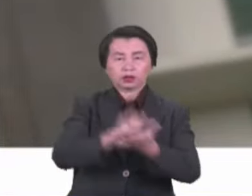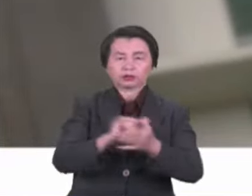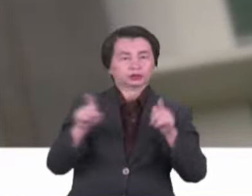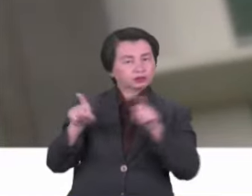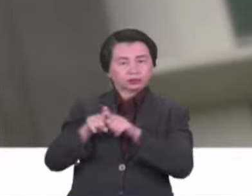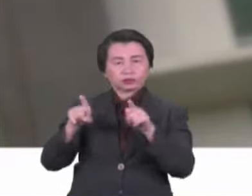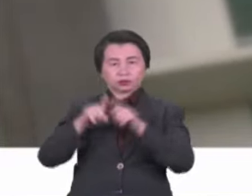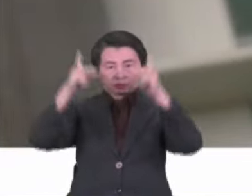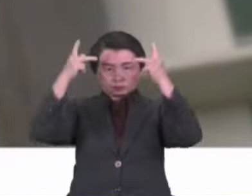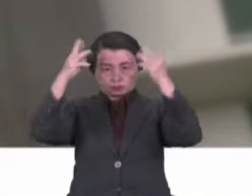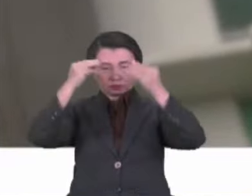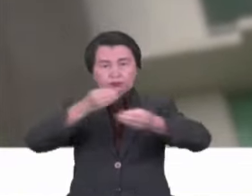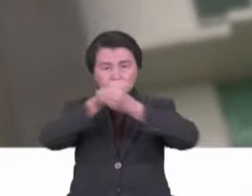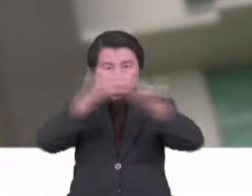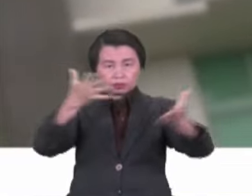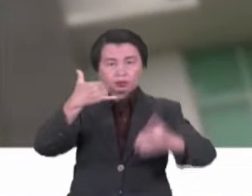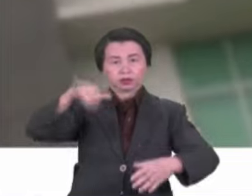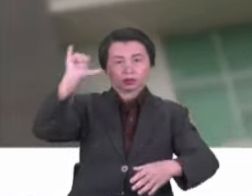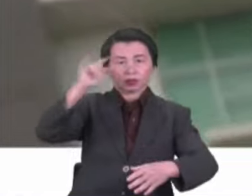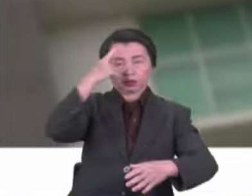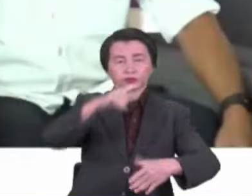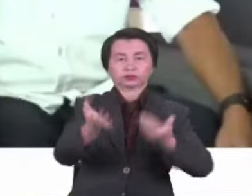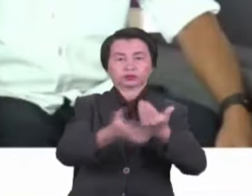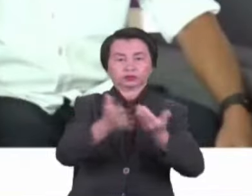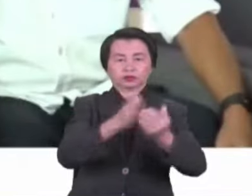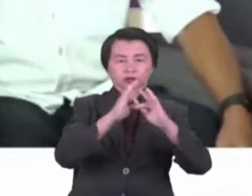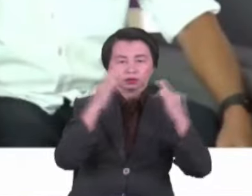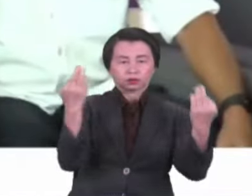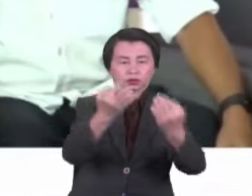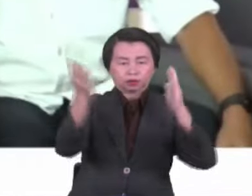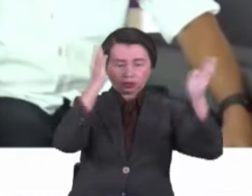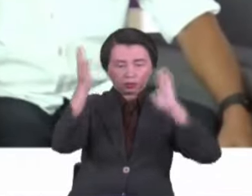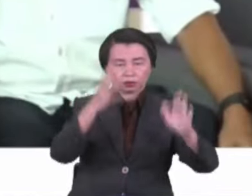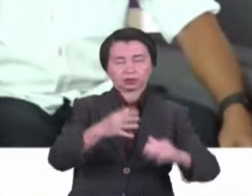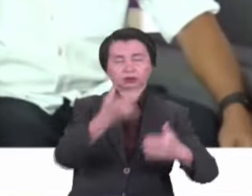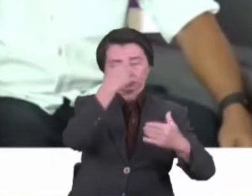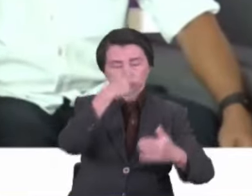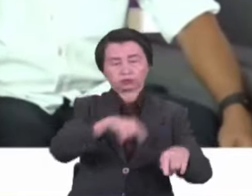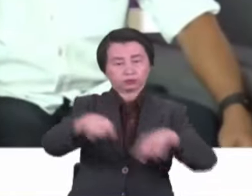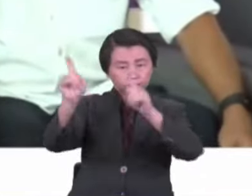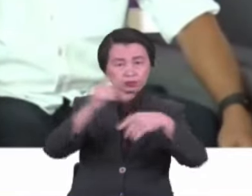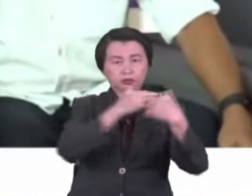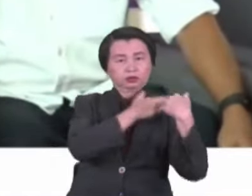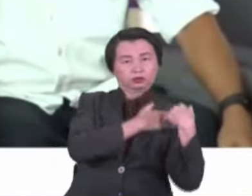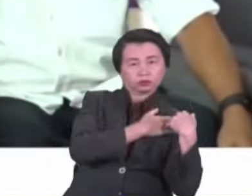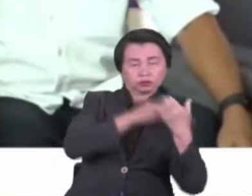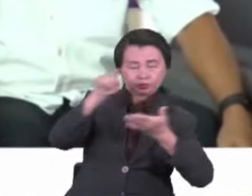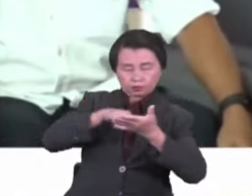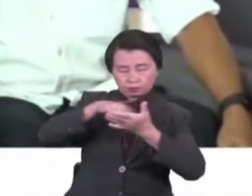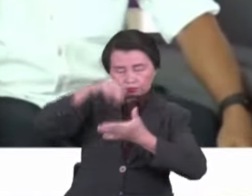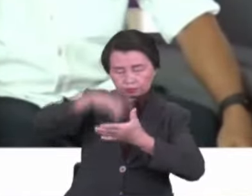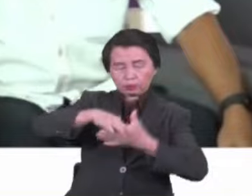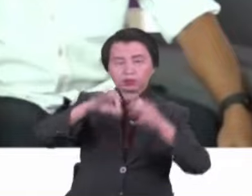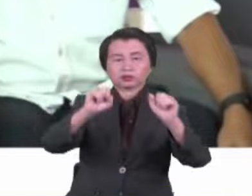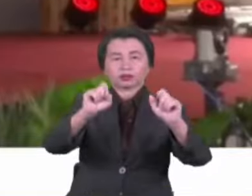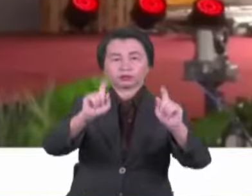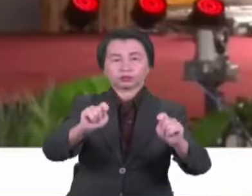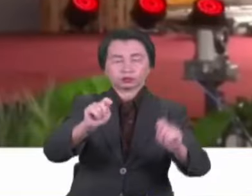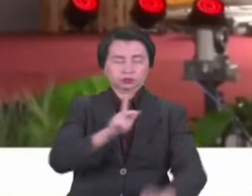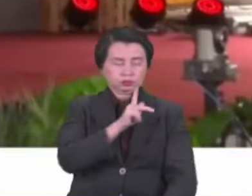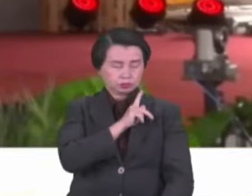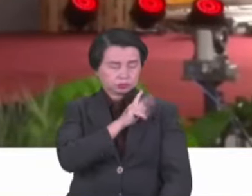Seri Ismail Sabri Yaakob semalam bagi memudahkan keluarga Malaysia menunaikan tanggungjawab mengundi pada Sabtu ini. Terdahulu,